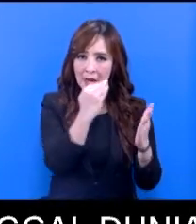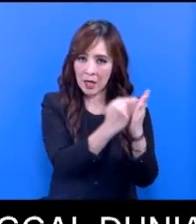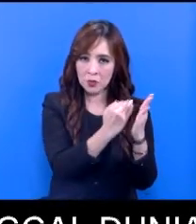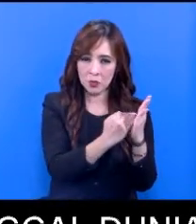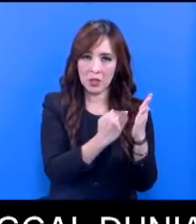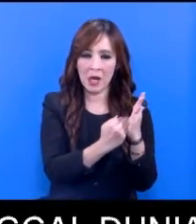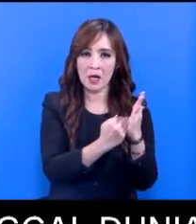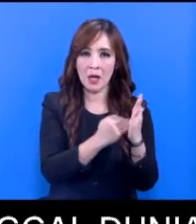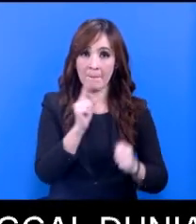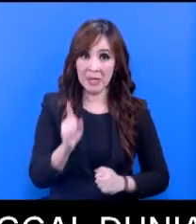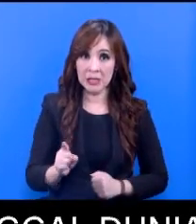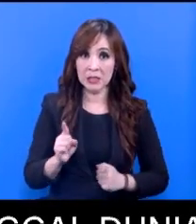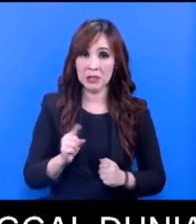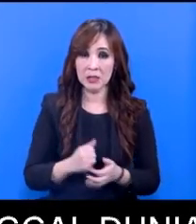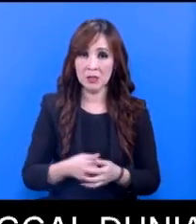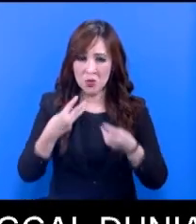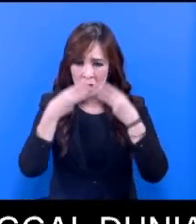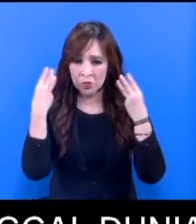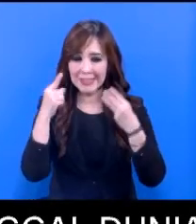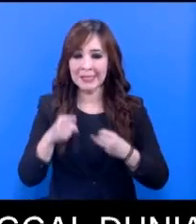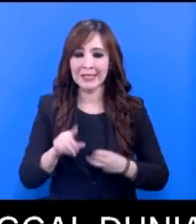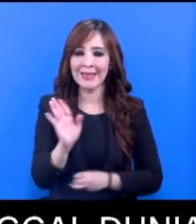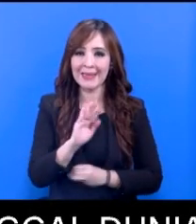memang satwa kucing ini tidak dilindungi, tetapi